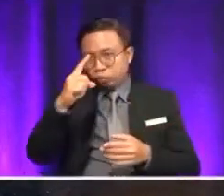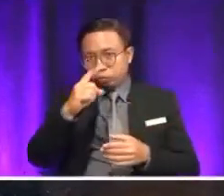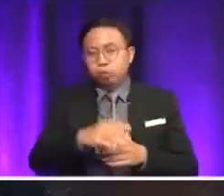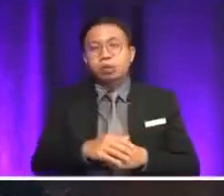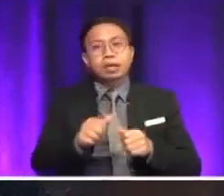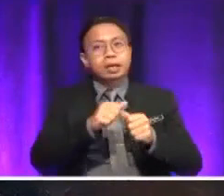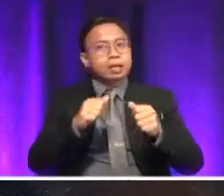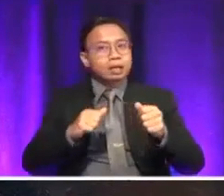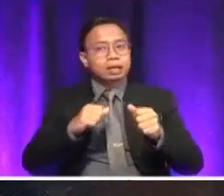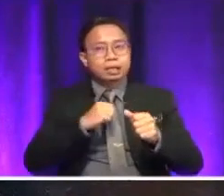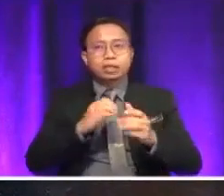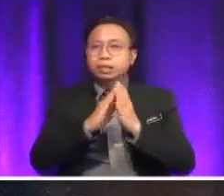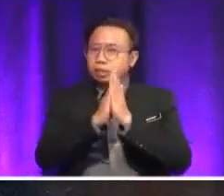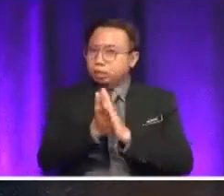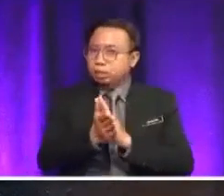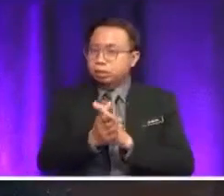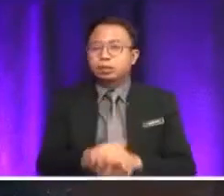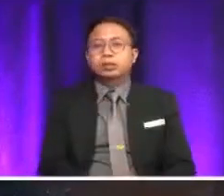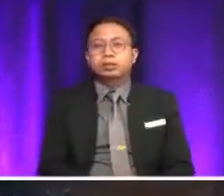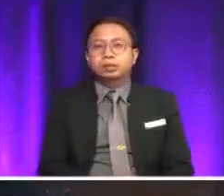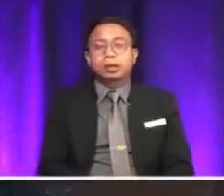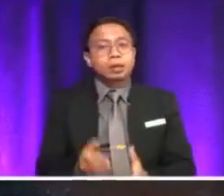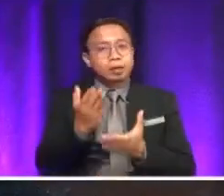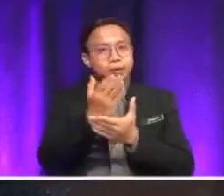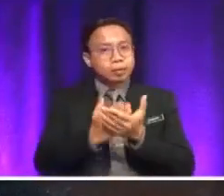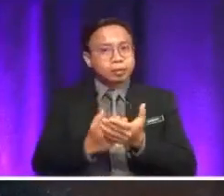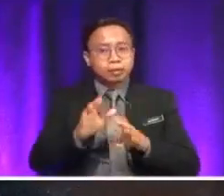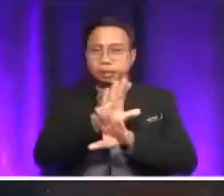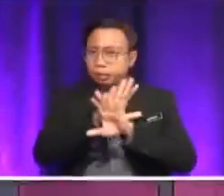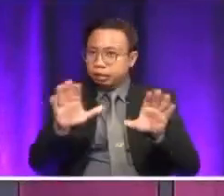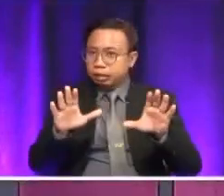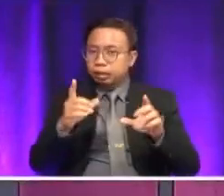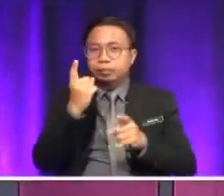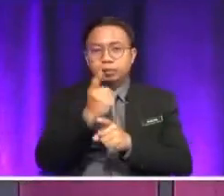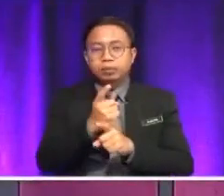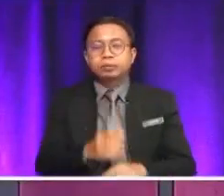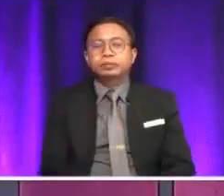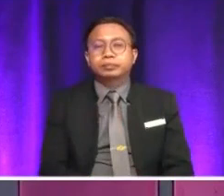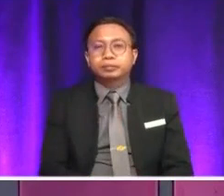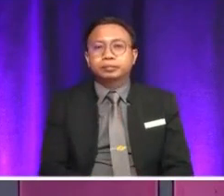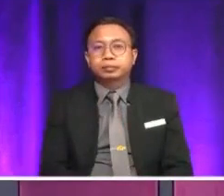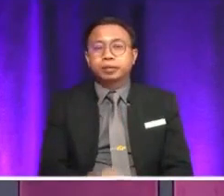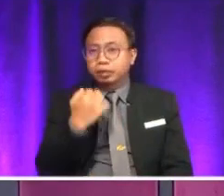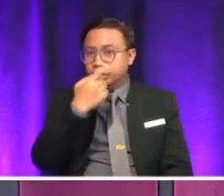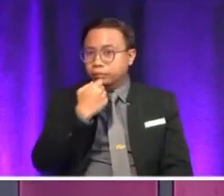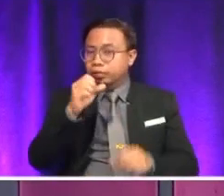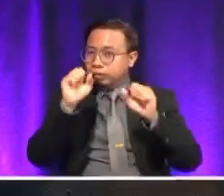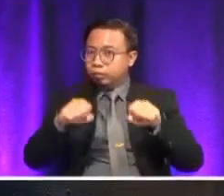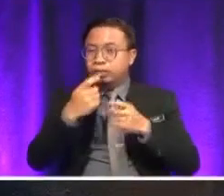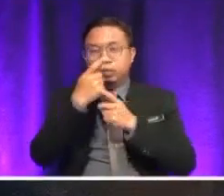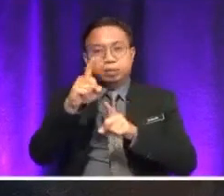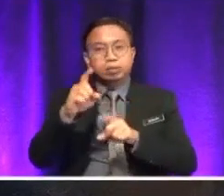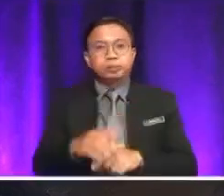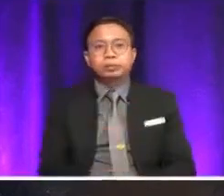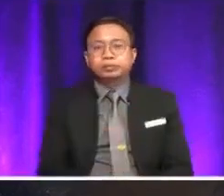mengingatkan diri daripada terjadinya macam tu pembahagian yang tidak, orang kata tidak betul lah. Okey, siapa boleh jawab?